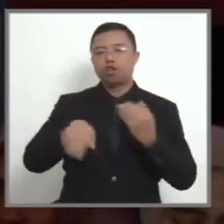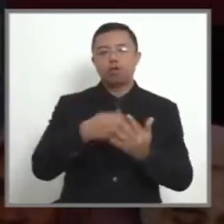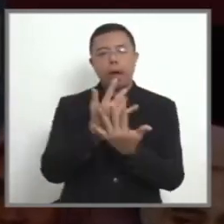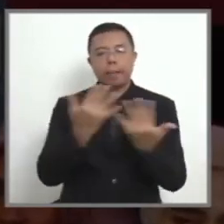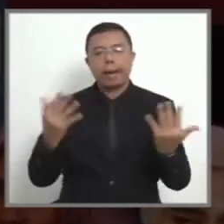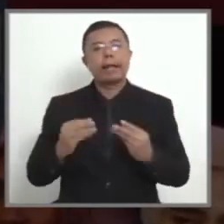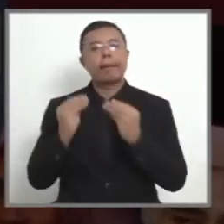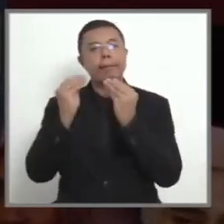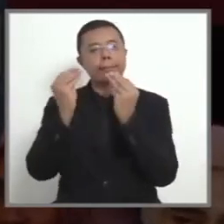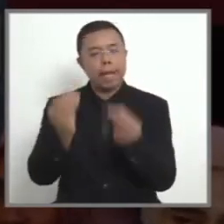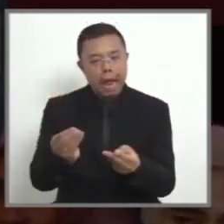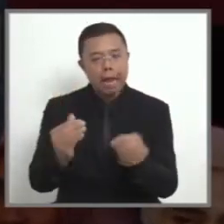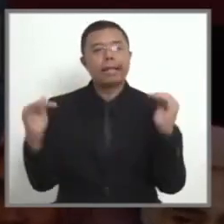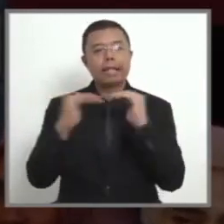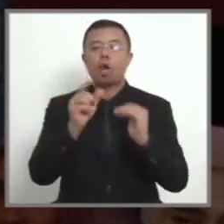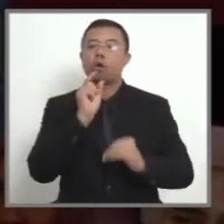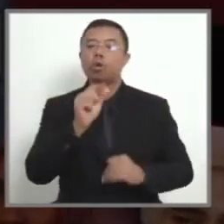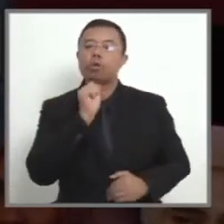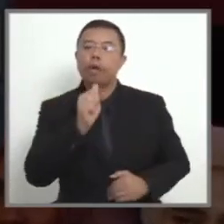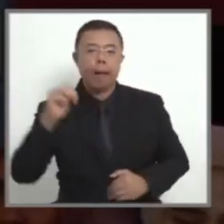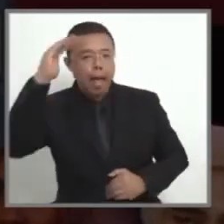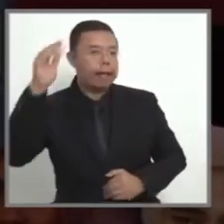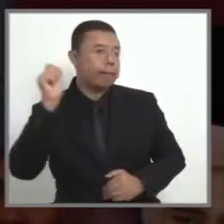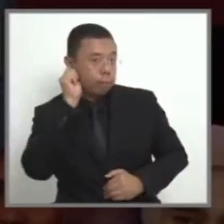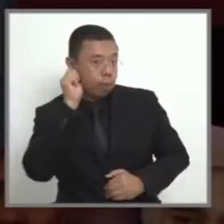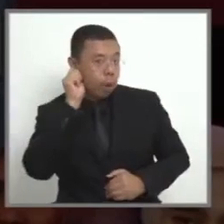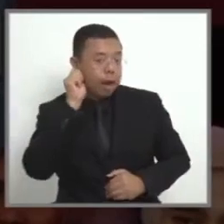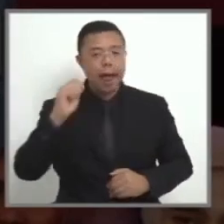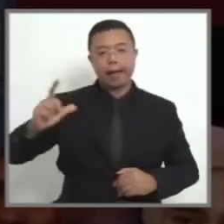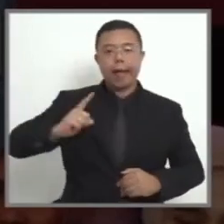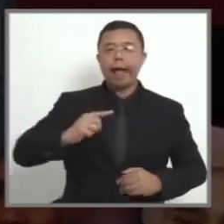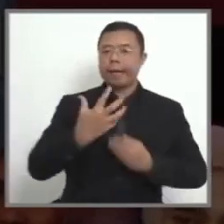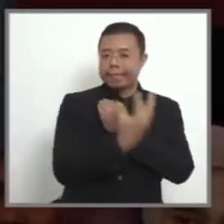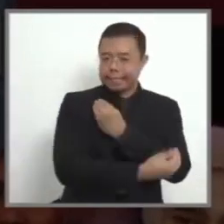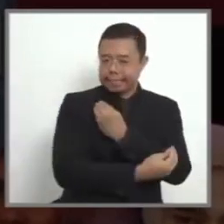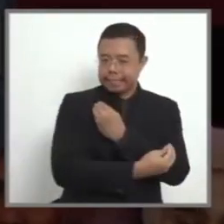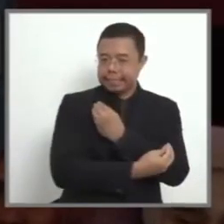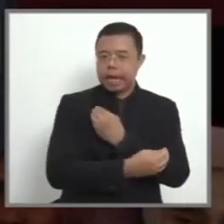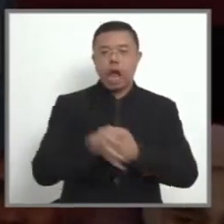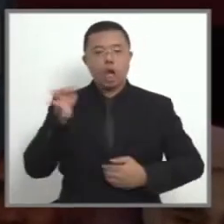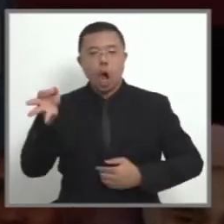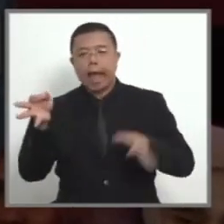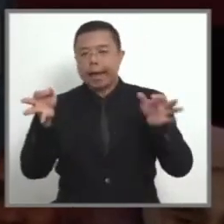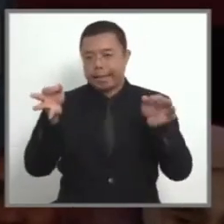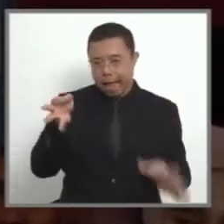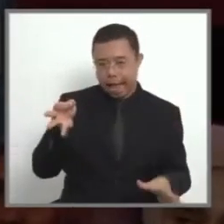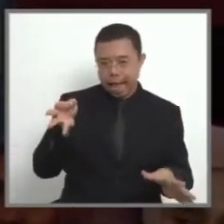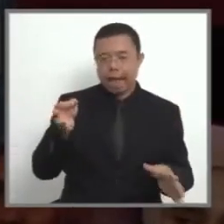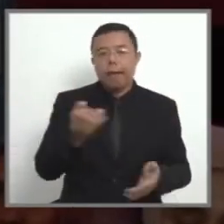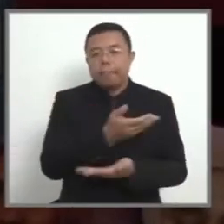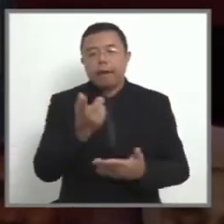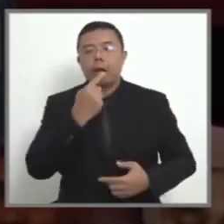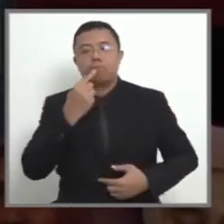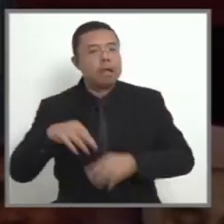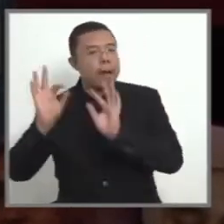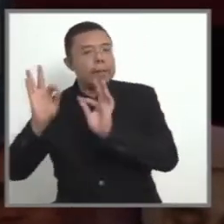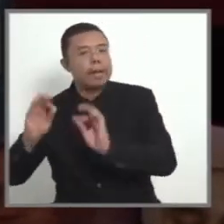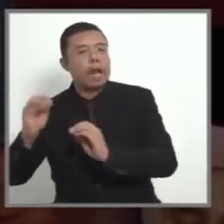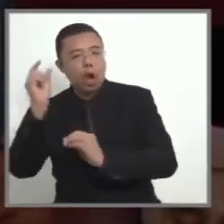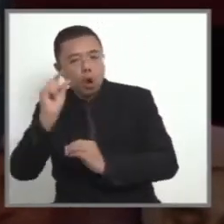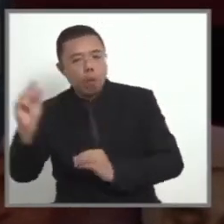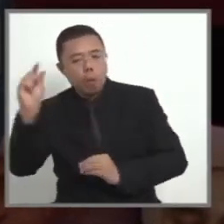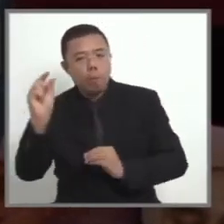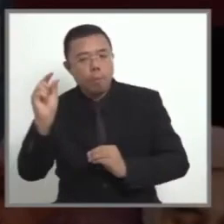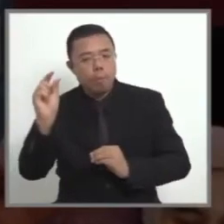bawa setara bagi siapa laki perempuan kaya miskin kota Desa mereka yang berpendidikan umum